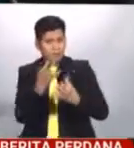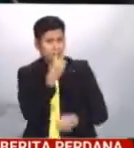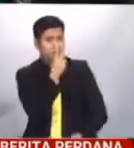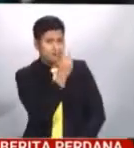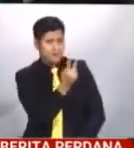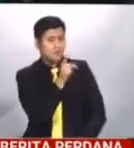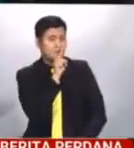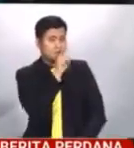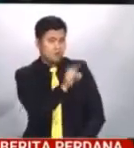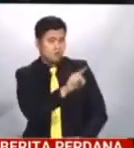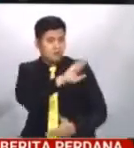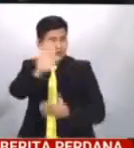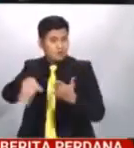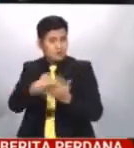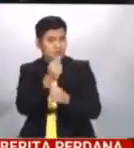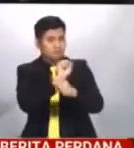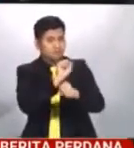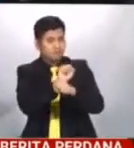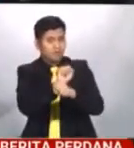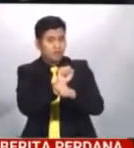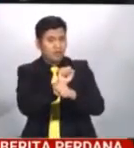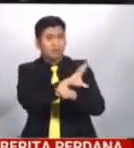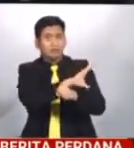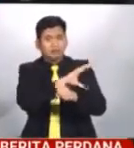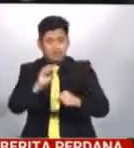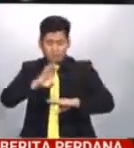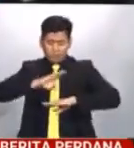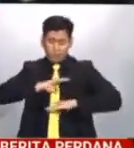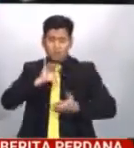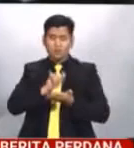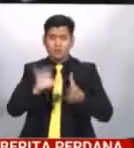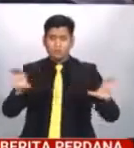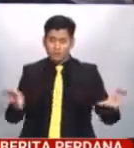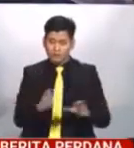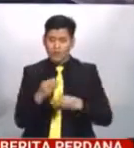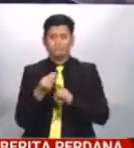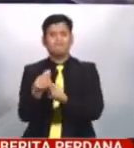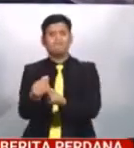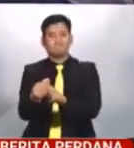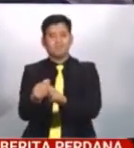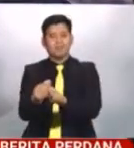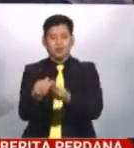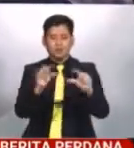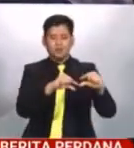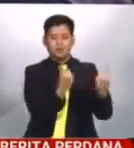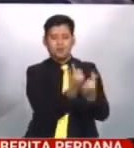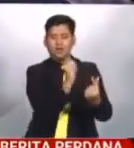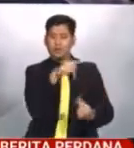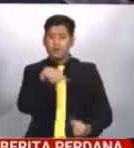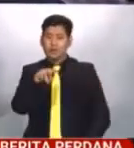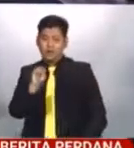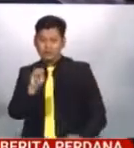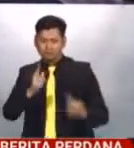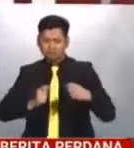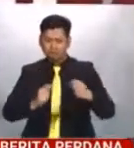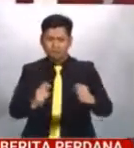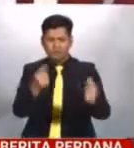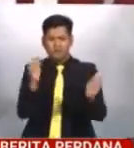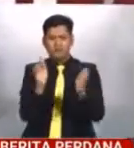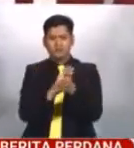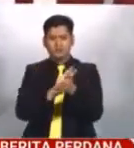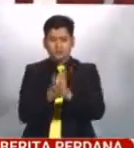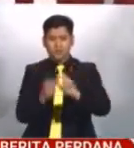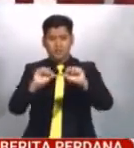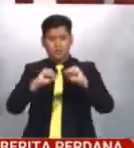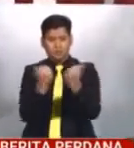memastikan segala kerja dan tugasan tu berjalan dengan lancar. Pasukan APM bertindak sebagai agensi